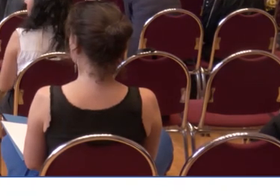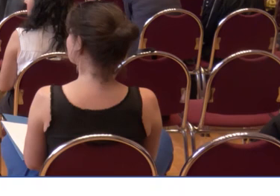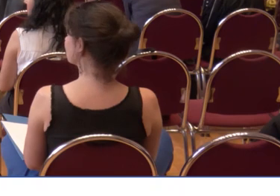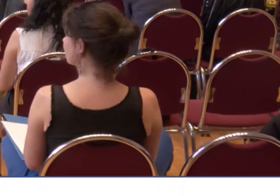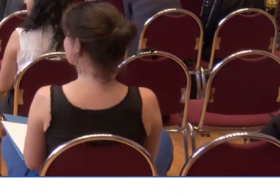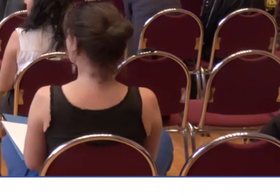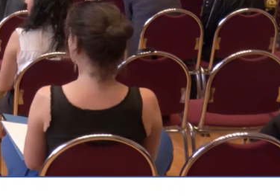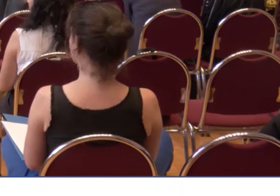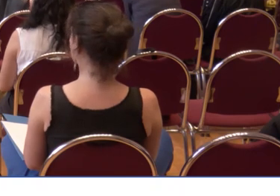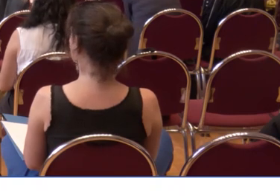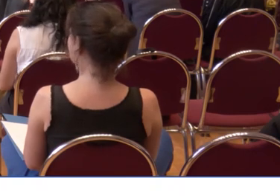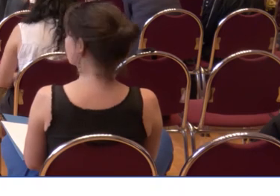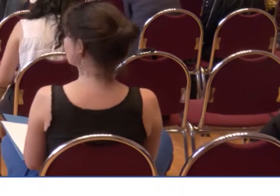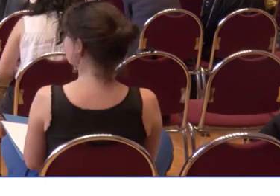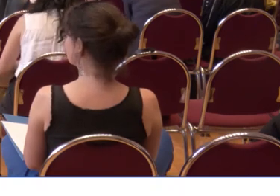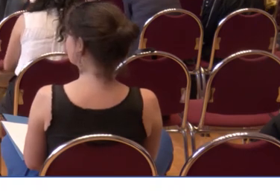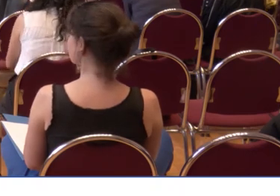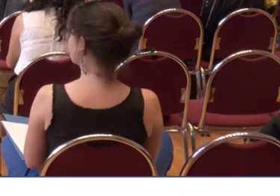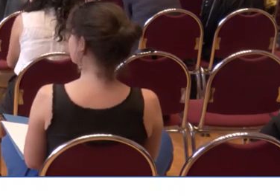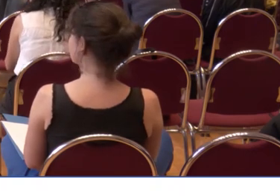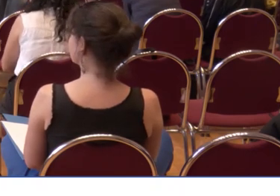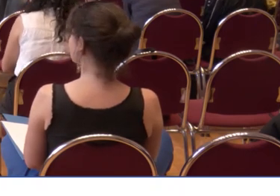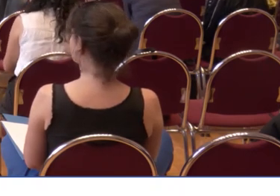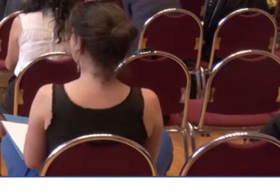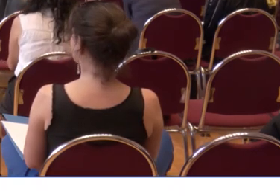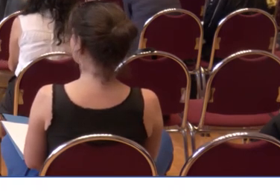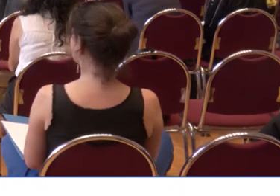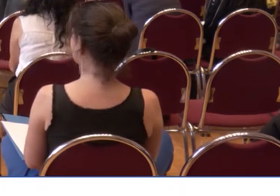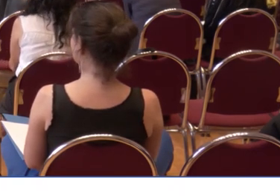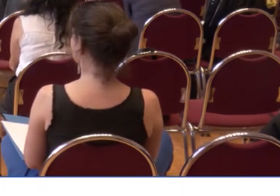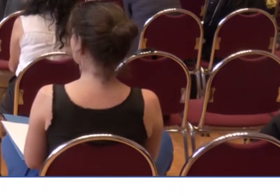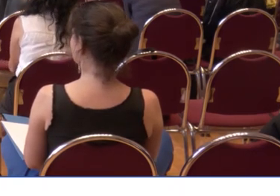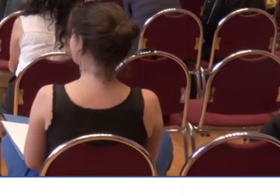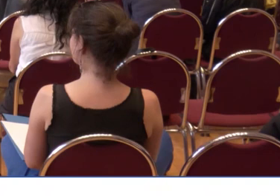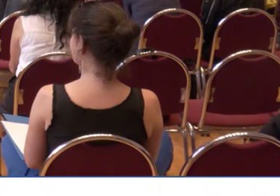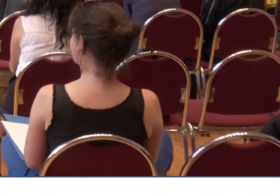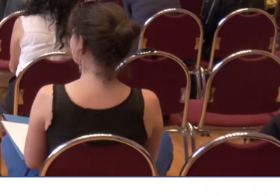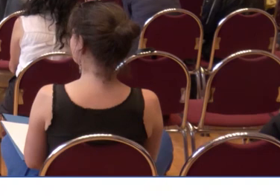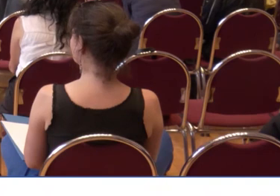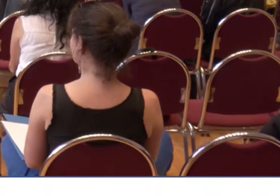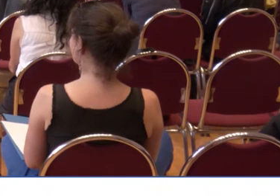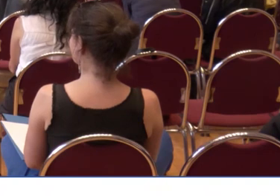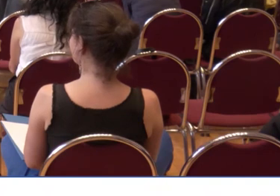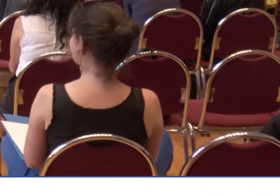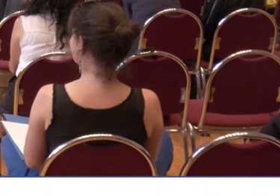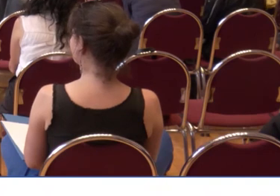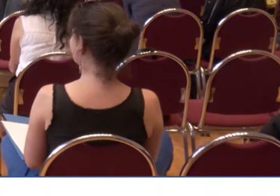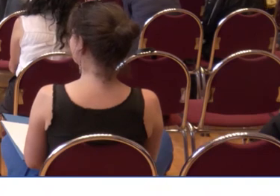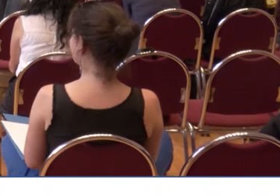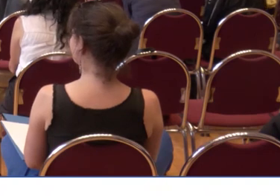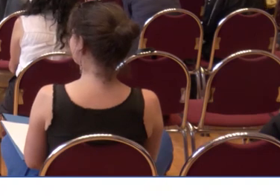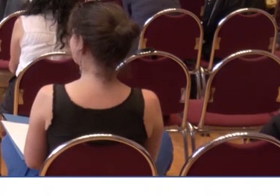noch eine da gibt es noch eine Wortmeldung ja eine Sekunde wird Wiederholung noch also wesentlich